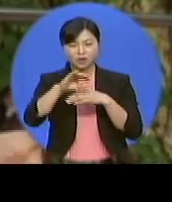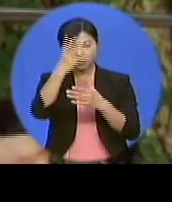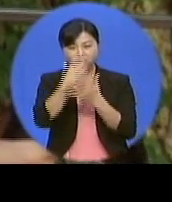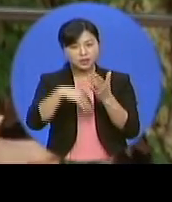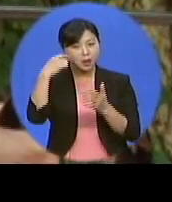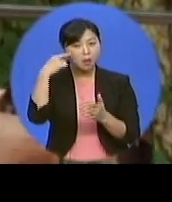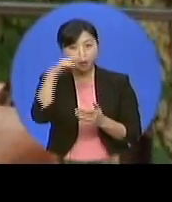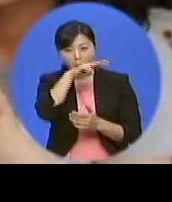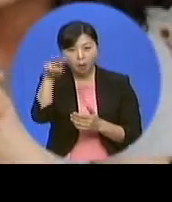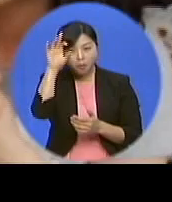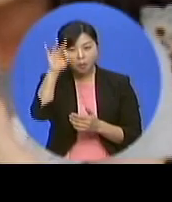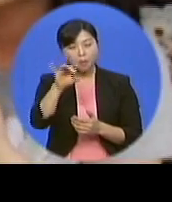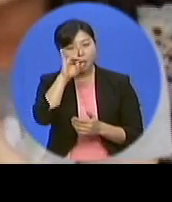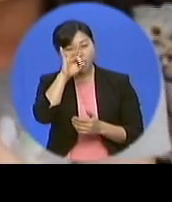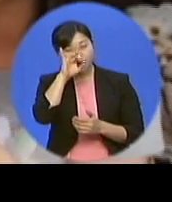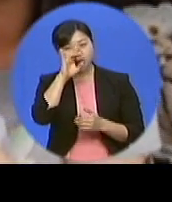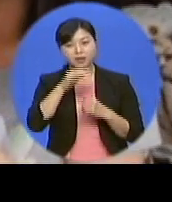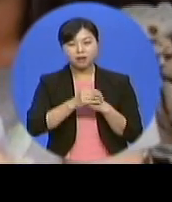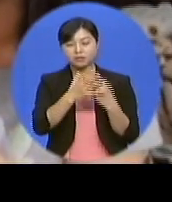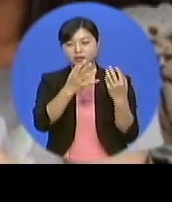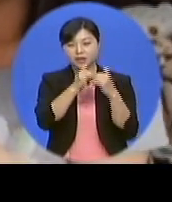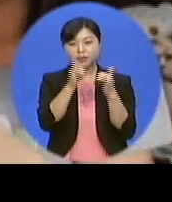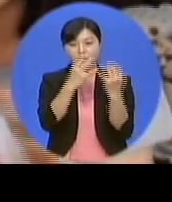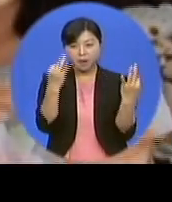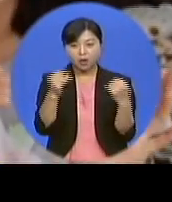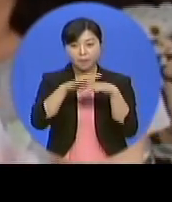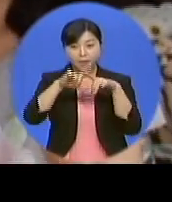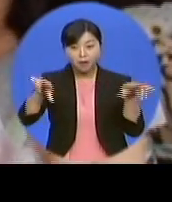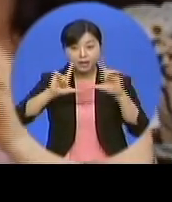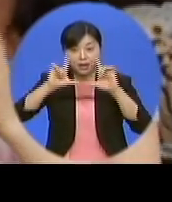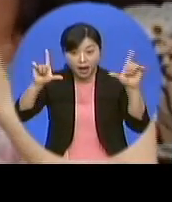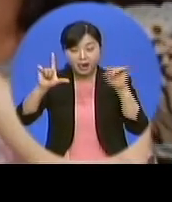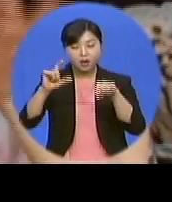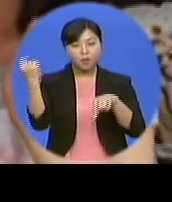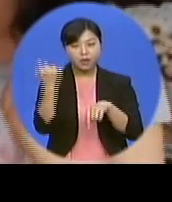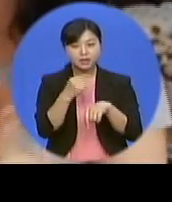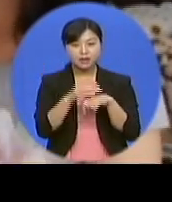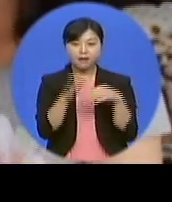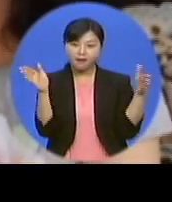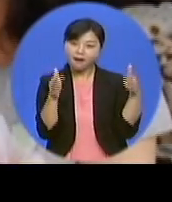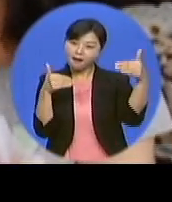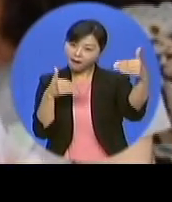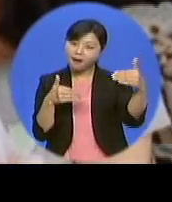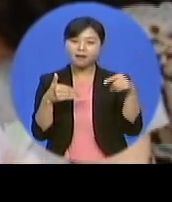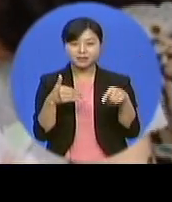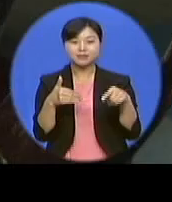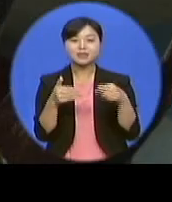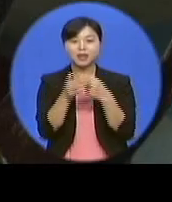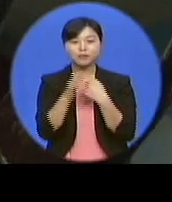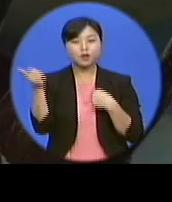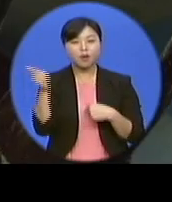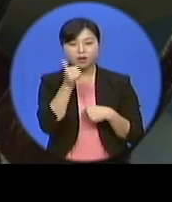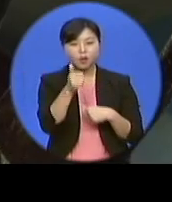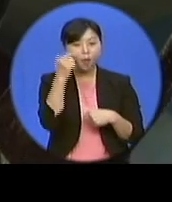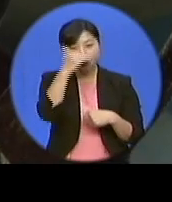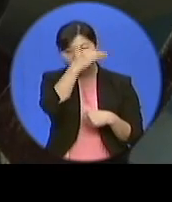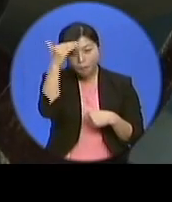보더라고요. 사람들도 많고 오늘 평일날 온 게 그런 거거든요. 근데 여긴 아담해요. 그래서 고루고루 잘 다닐 수 있는 것 같아요. 네.